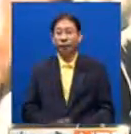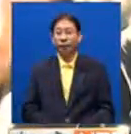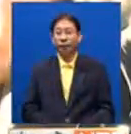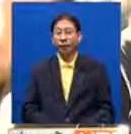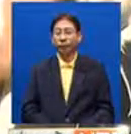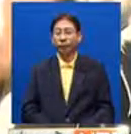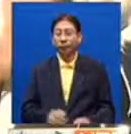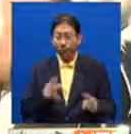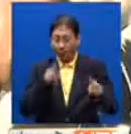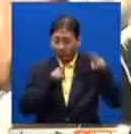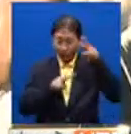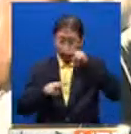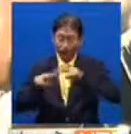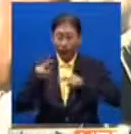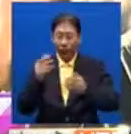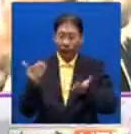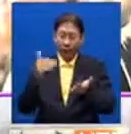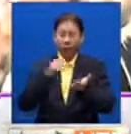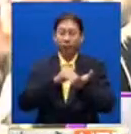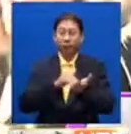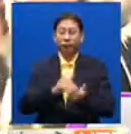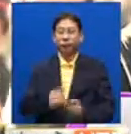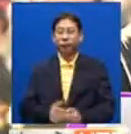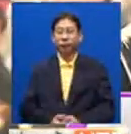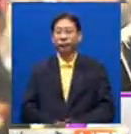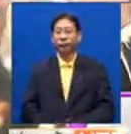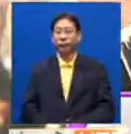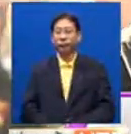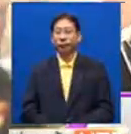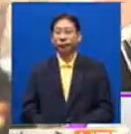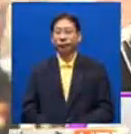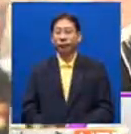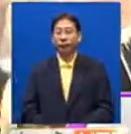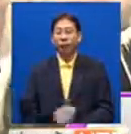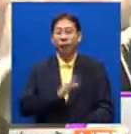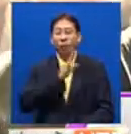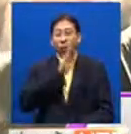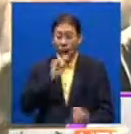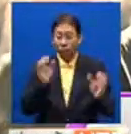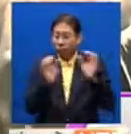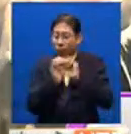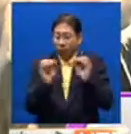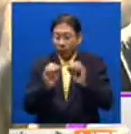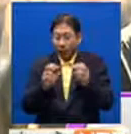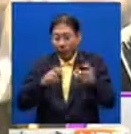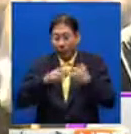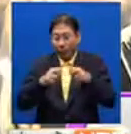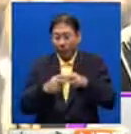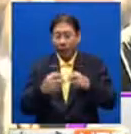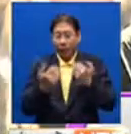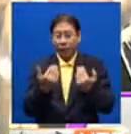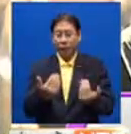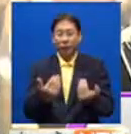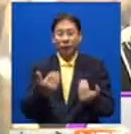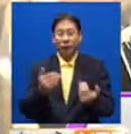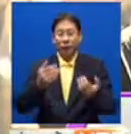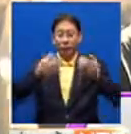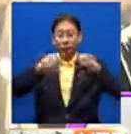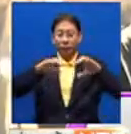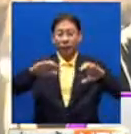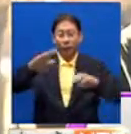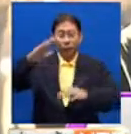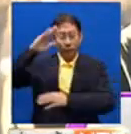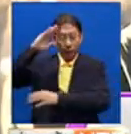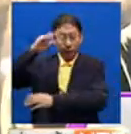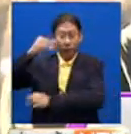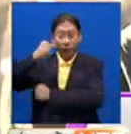ตรวจสอบอีกครั้งหนึ่งนะครับครับแม้ไม่มีเรื่องนี้นะครับทางรัฐบาลทางทหารเ